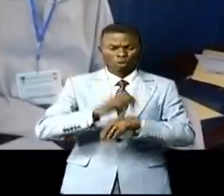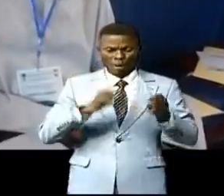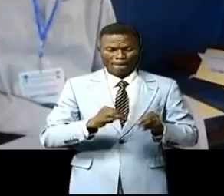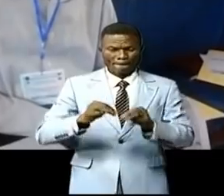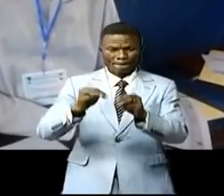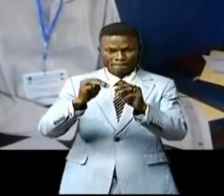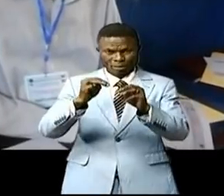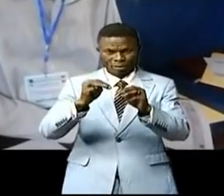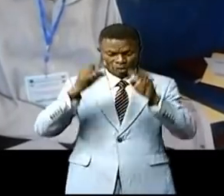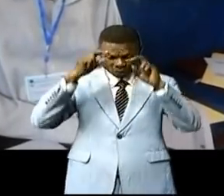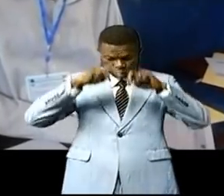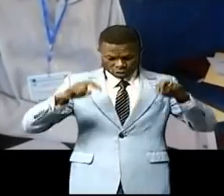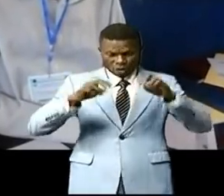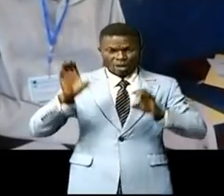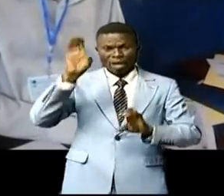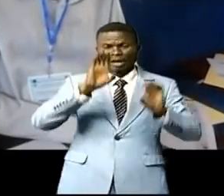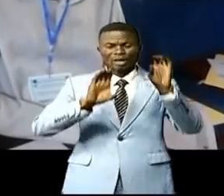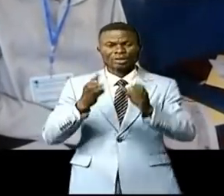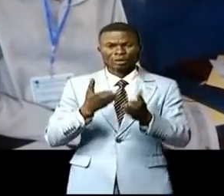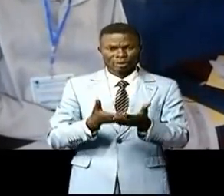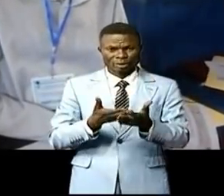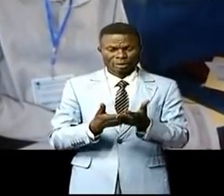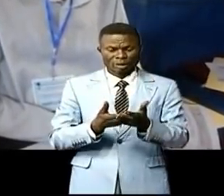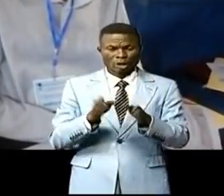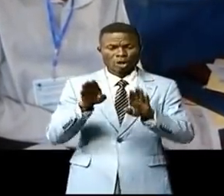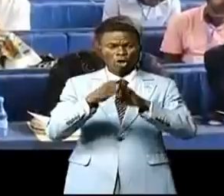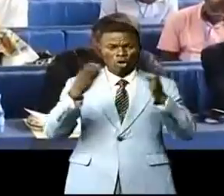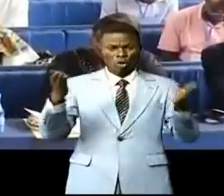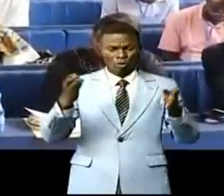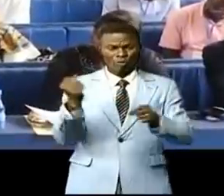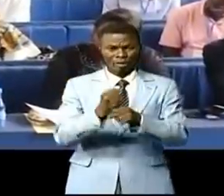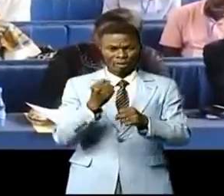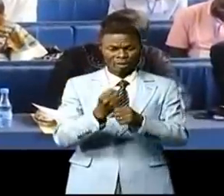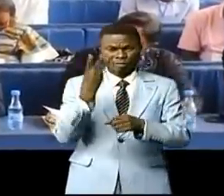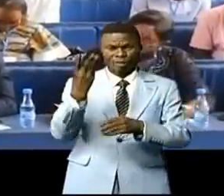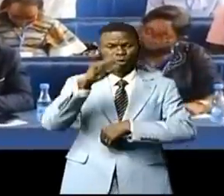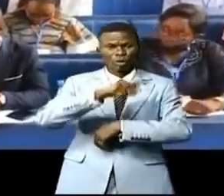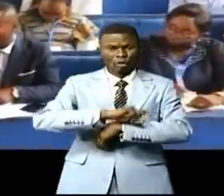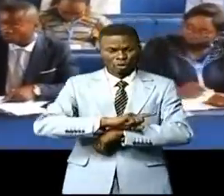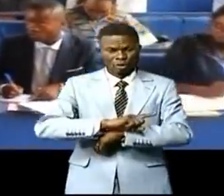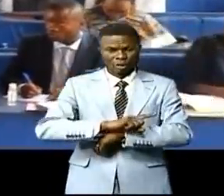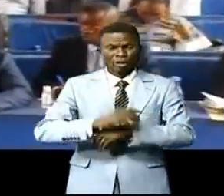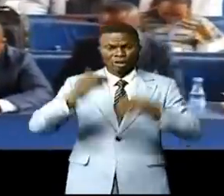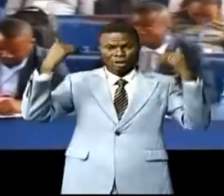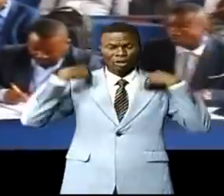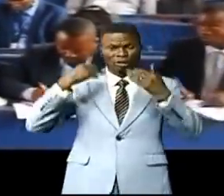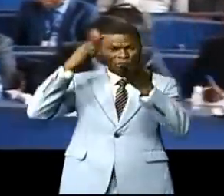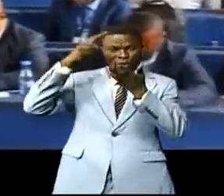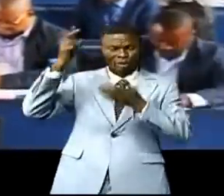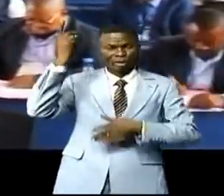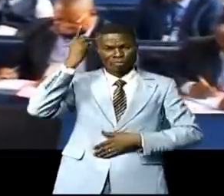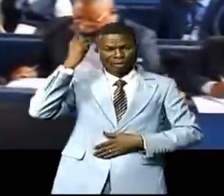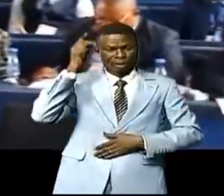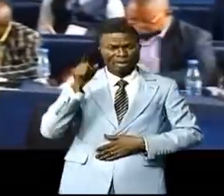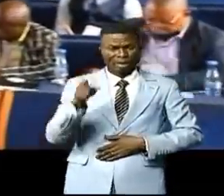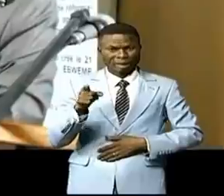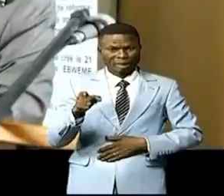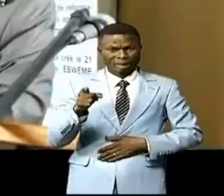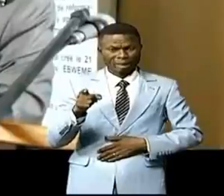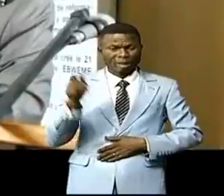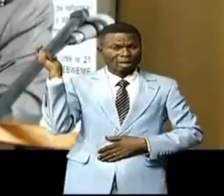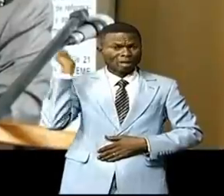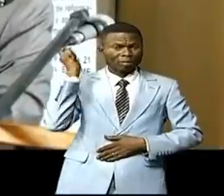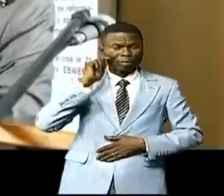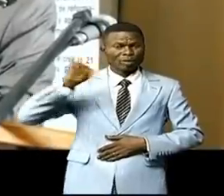l'épistémologie de la recherche scientifique. À l'ouverture de ces travaux scientifiques, le recteur de l'Université de Kinshasa, le